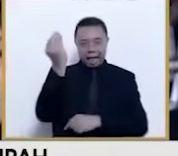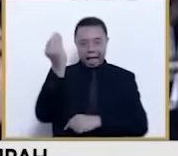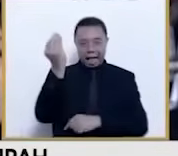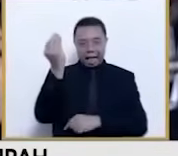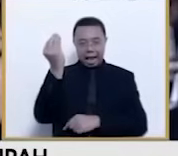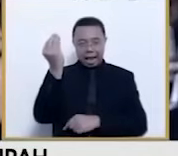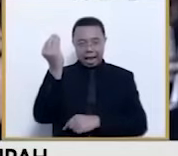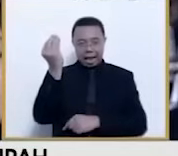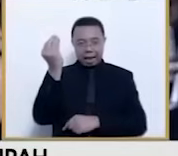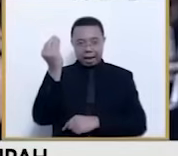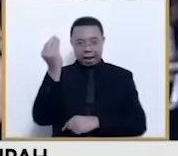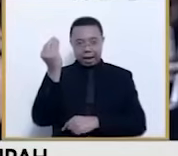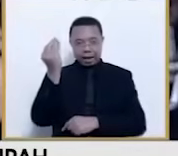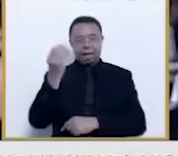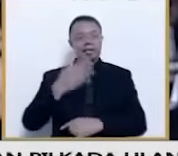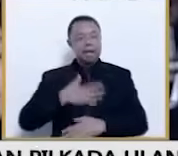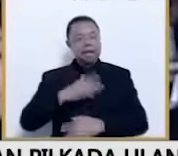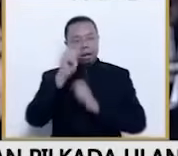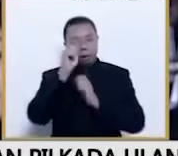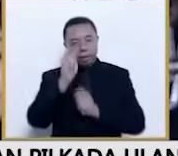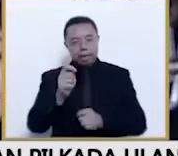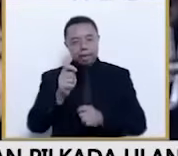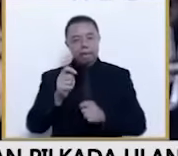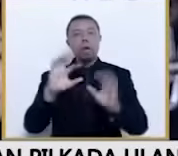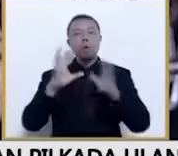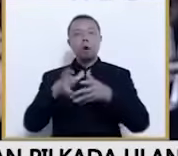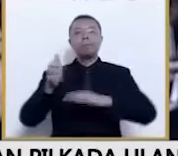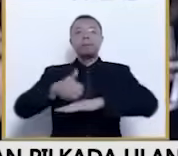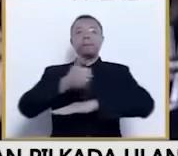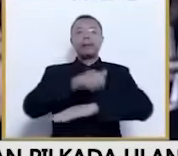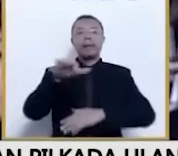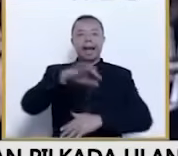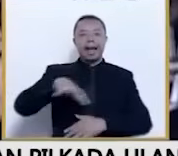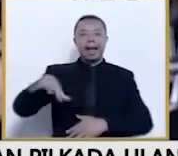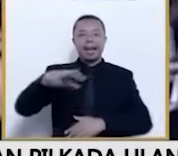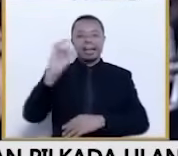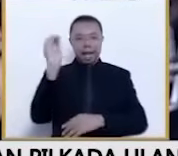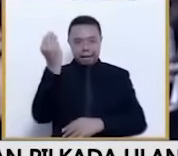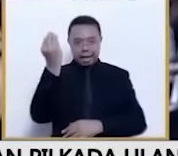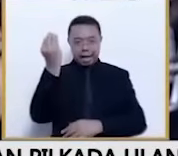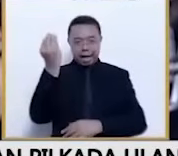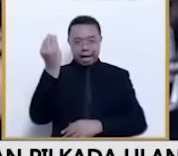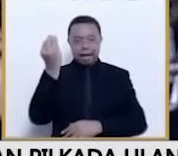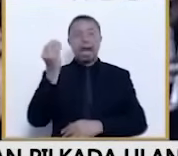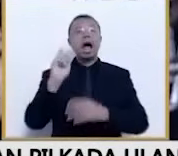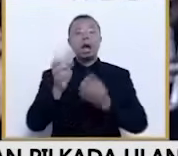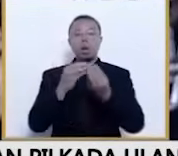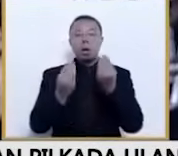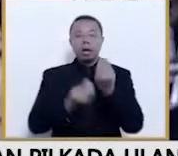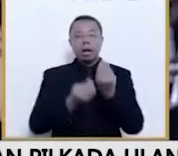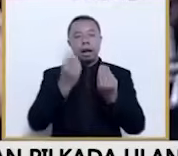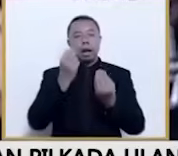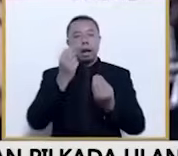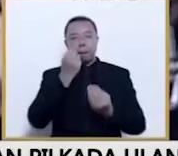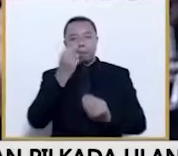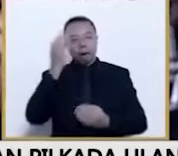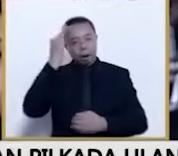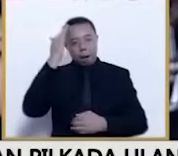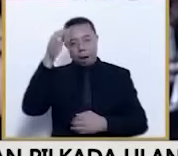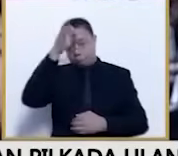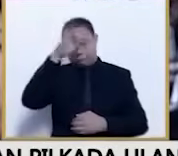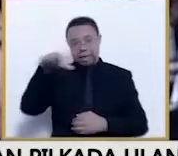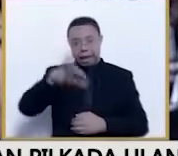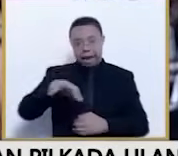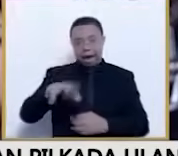Jakarta. Yang kami hormati Forkopimda Provinsi DKI Jakarta yang mewakili Pak Kapolda,